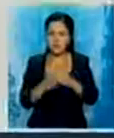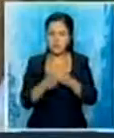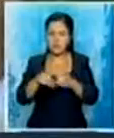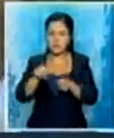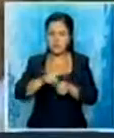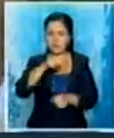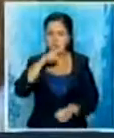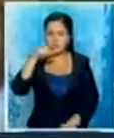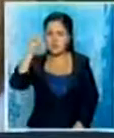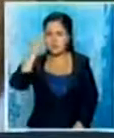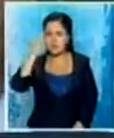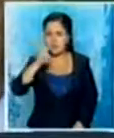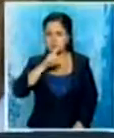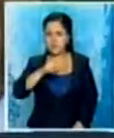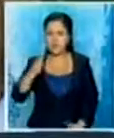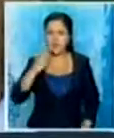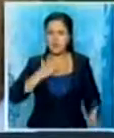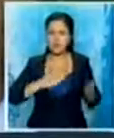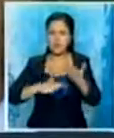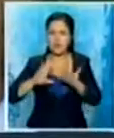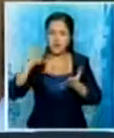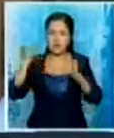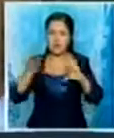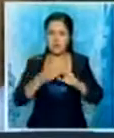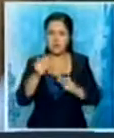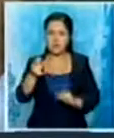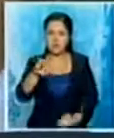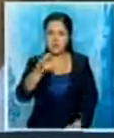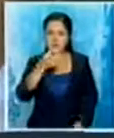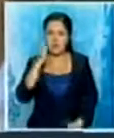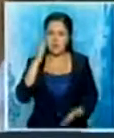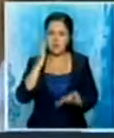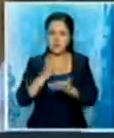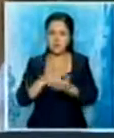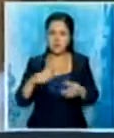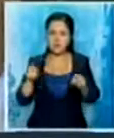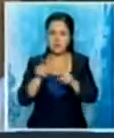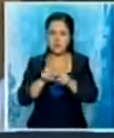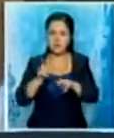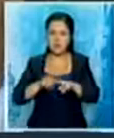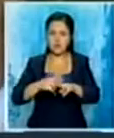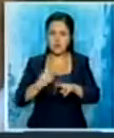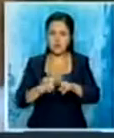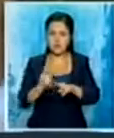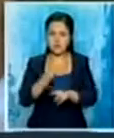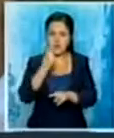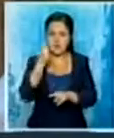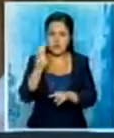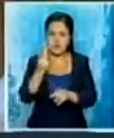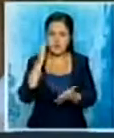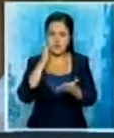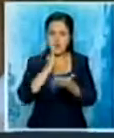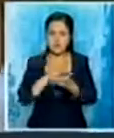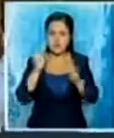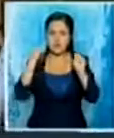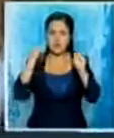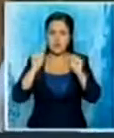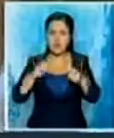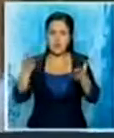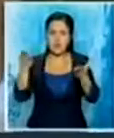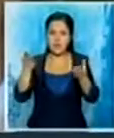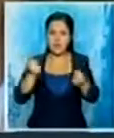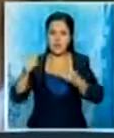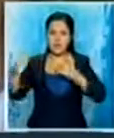российские. Мне очень понравились ребятишки. Я бы с удовольствием взял бы их на свой концерт на любом уровне, на любом,